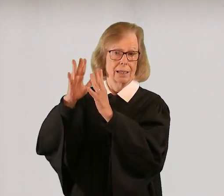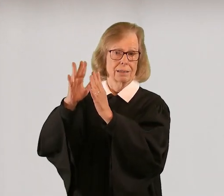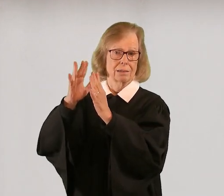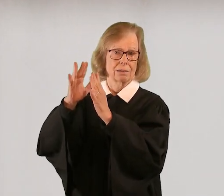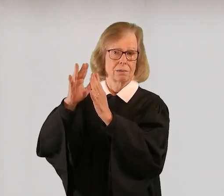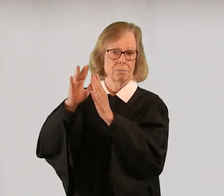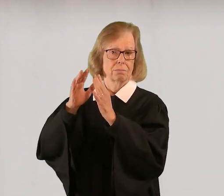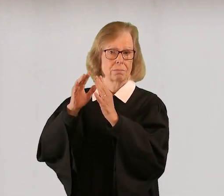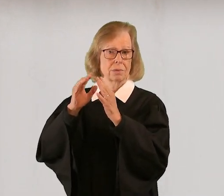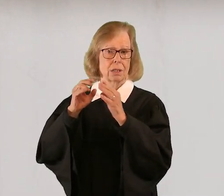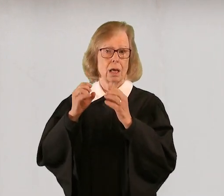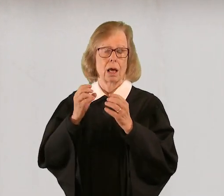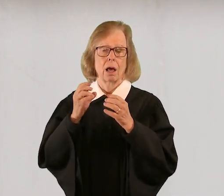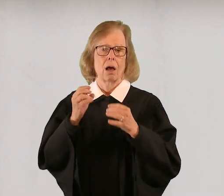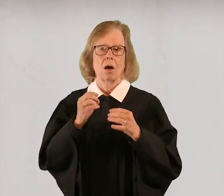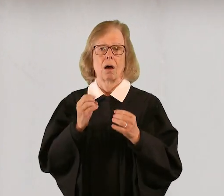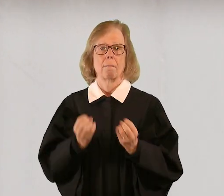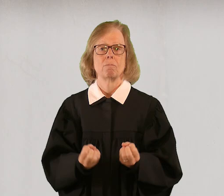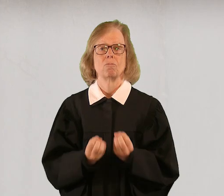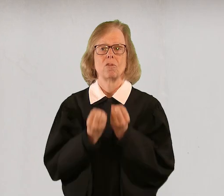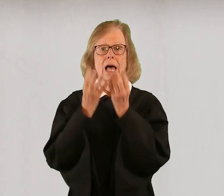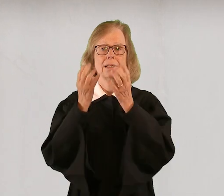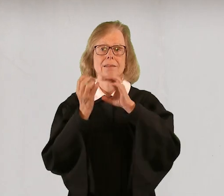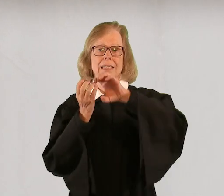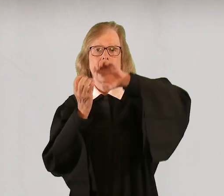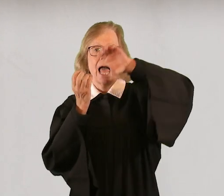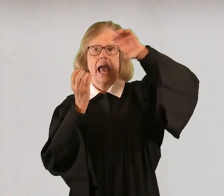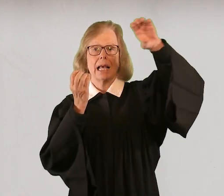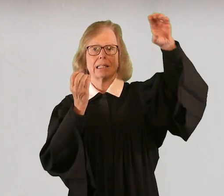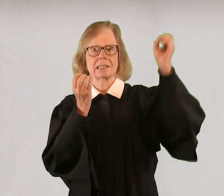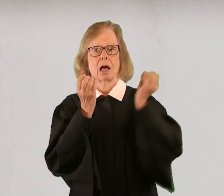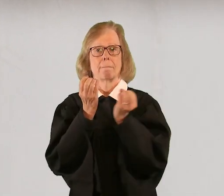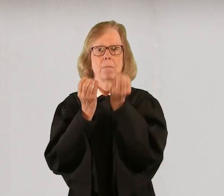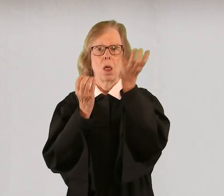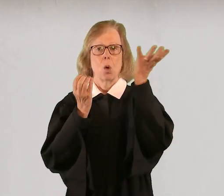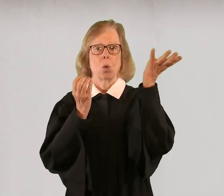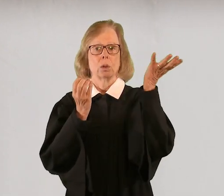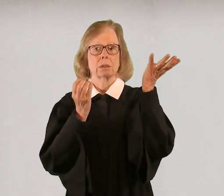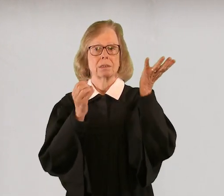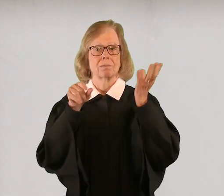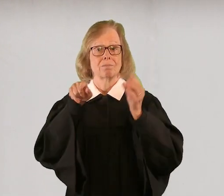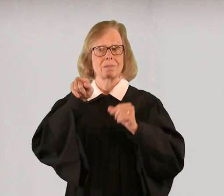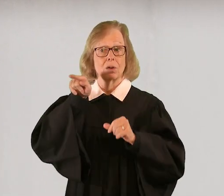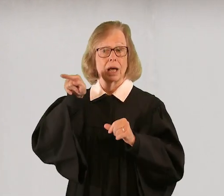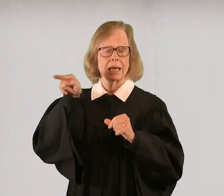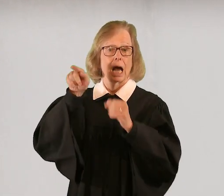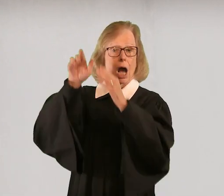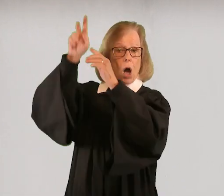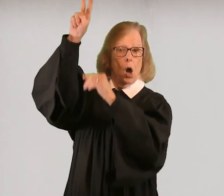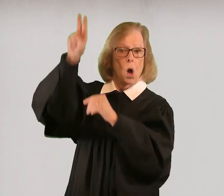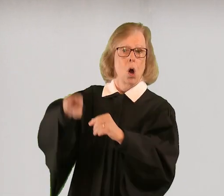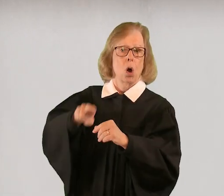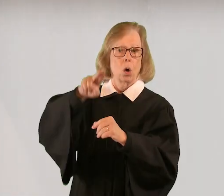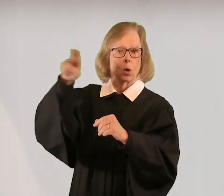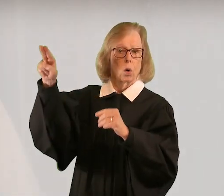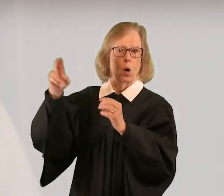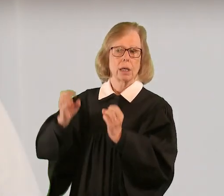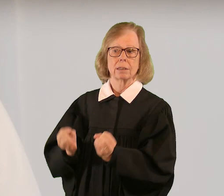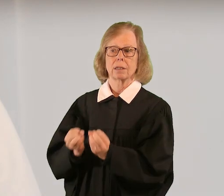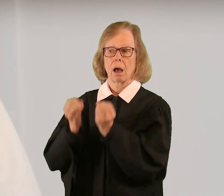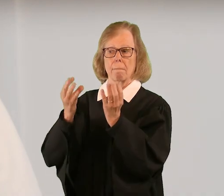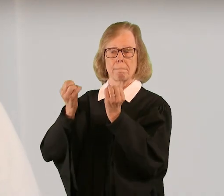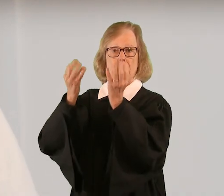aufblühenden Äste, die bunten Blumen hier am erblühten Kreuz, das Kreuz selber in vielen